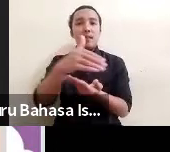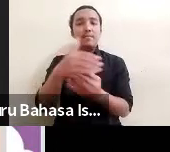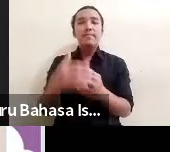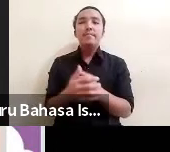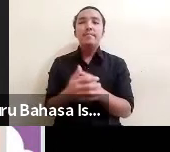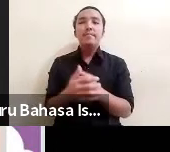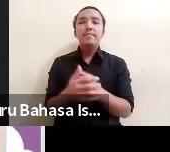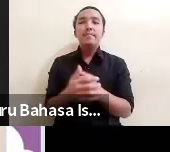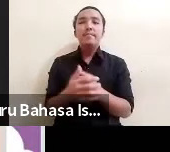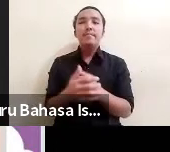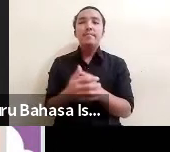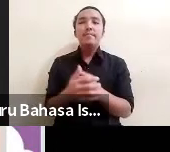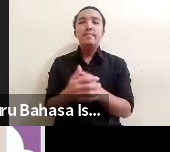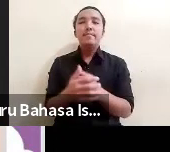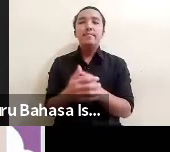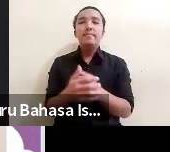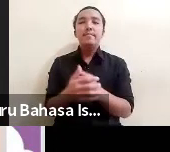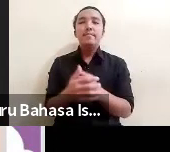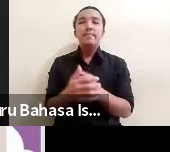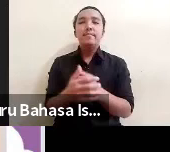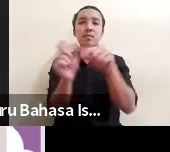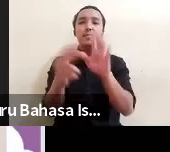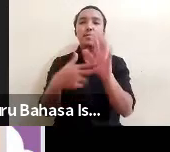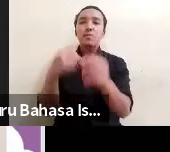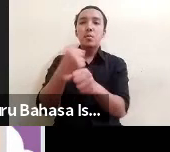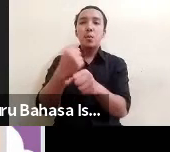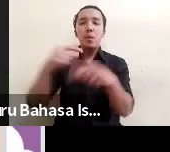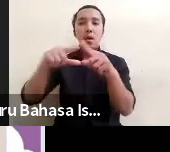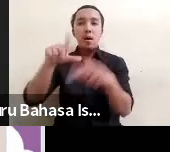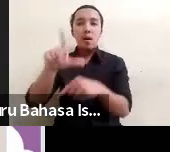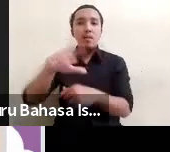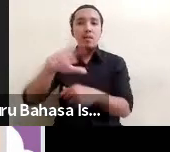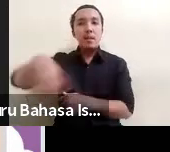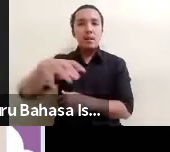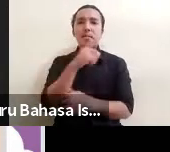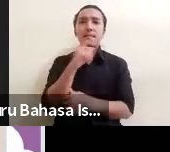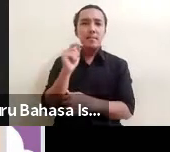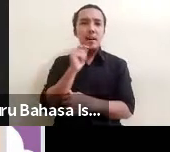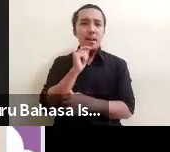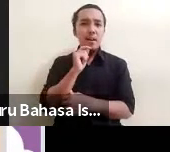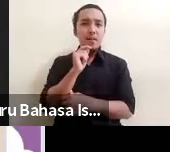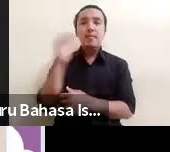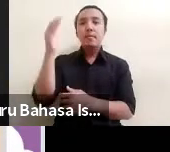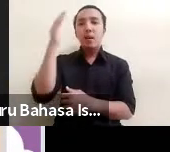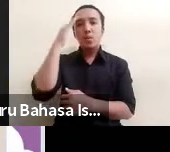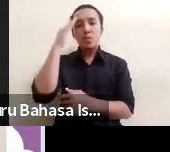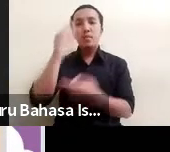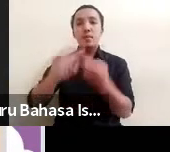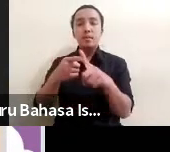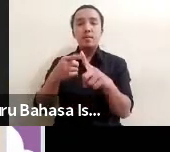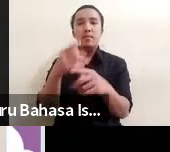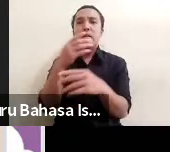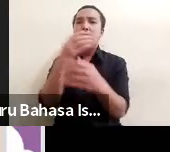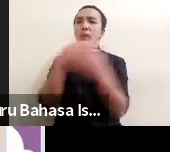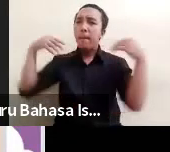daerah, ternyata diketahui banyak teman-teman di Babel yang tidak punya KTP. Nah, ini akhirnya Pak Bupati